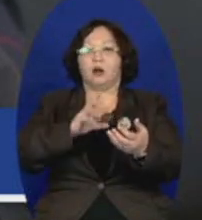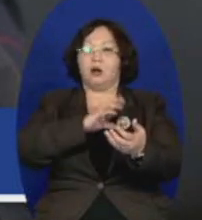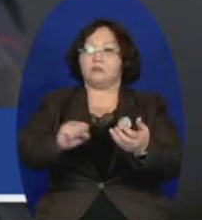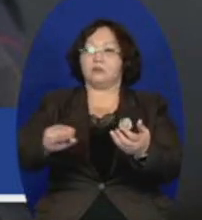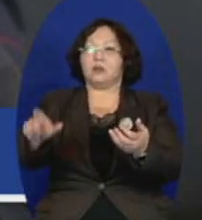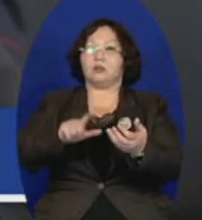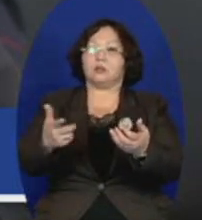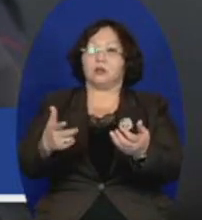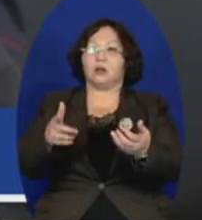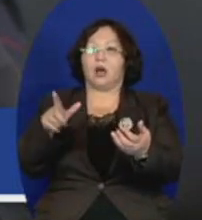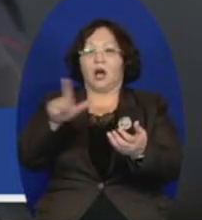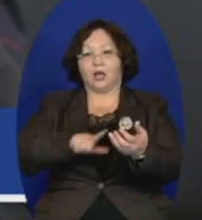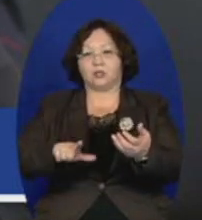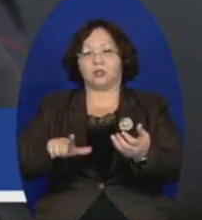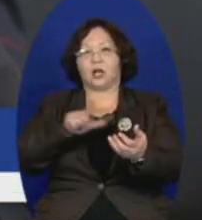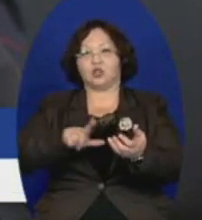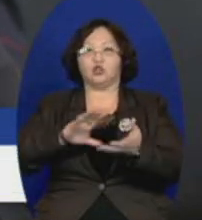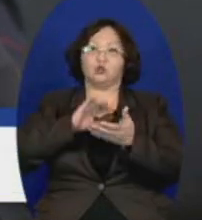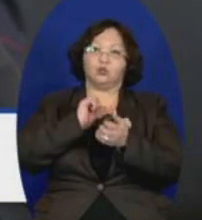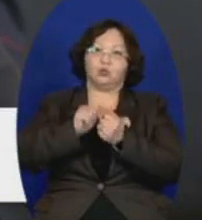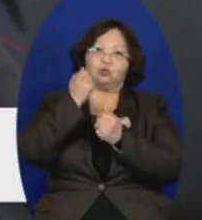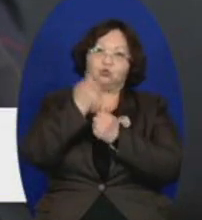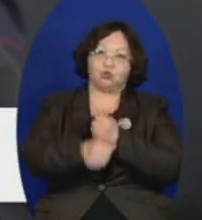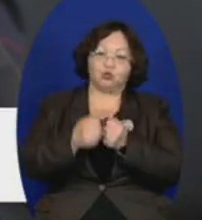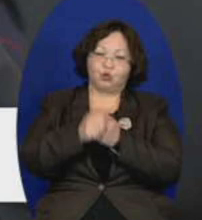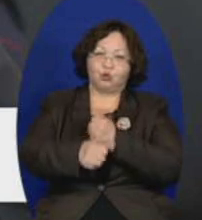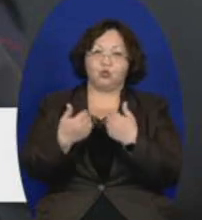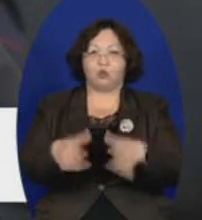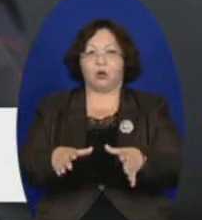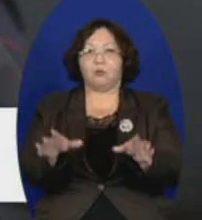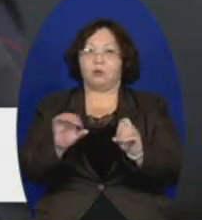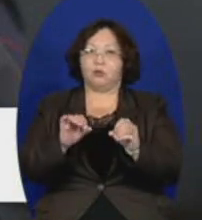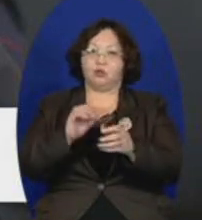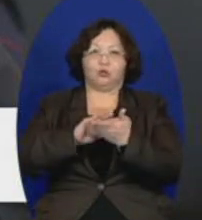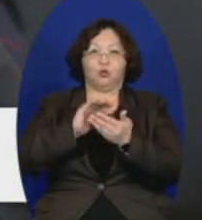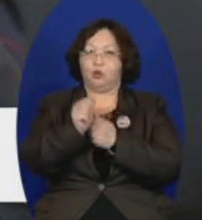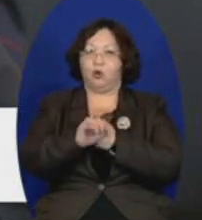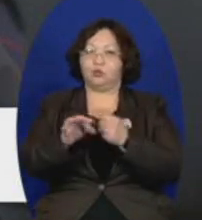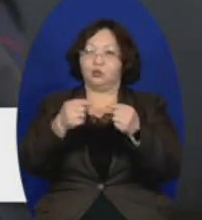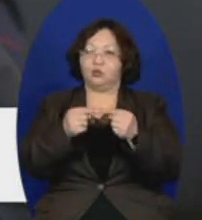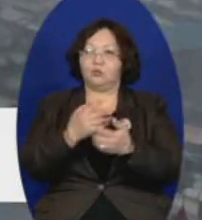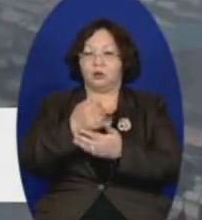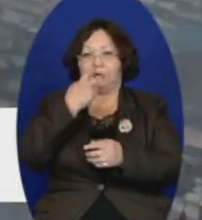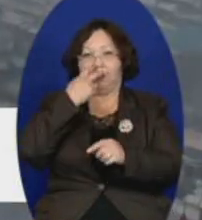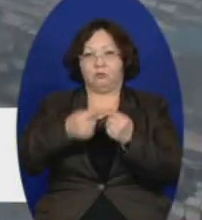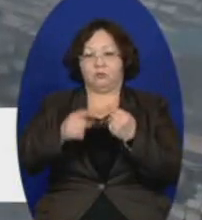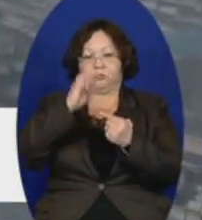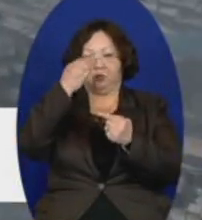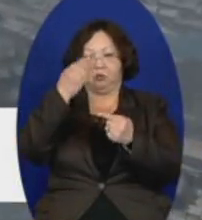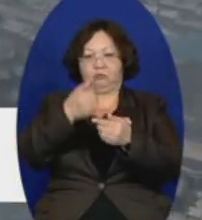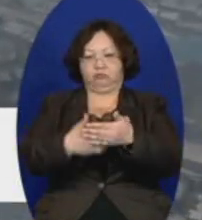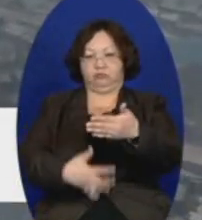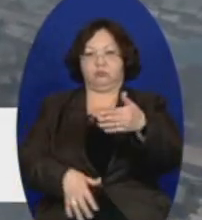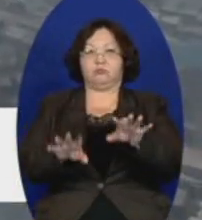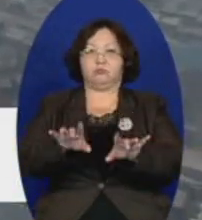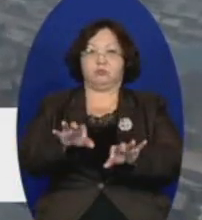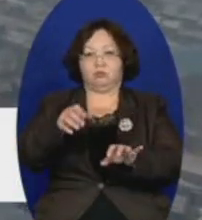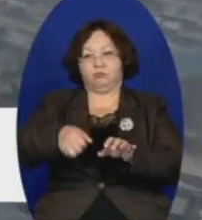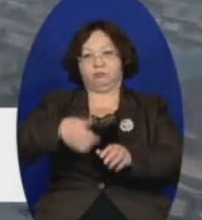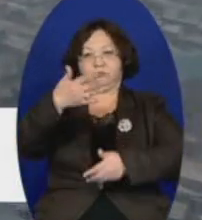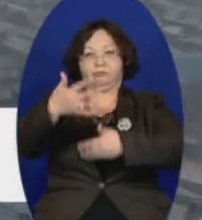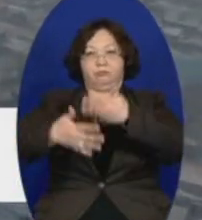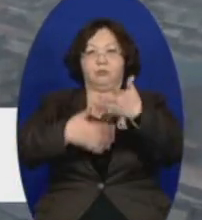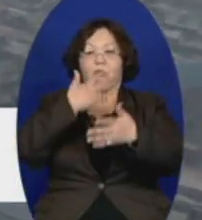газрын төлбөрөө төлж төлөөгүй байноу зөрчилтэй байгаа мүү үгүй мүү гэдэг хараад ингээд үйлсээр аваад явж болж байгаа гэсэн. Төлөөлөлтгүй газар олголт